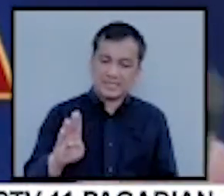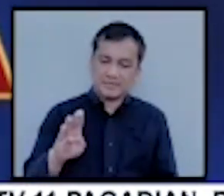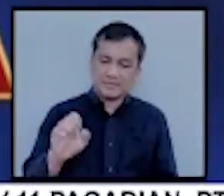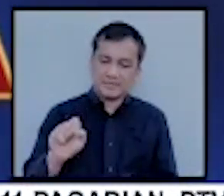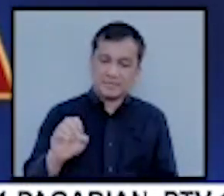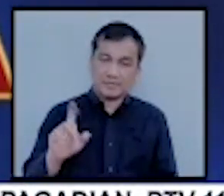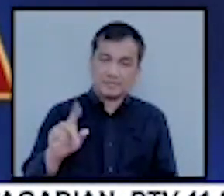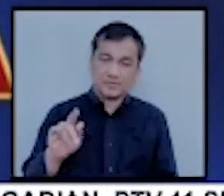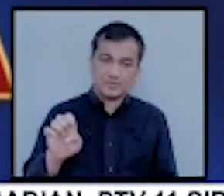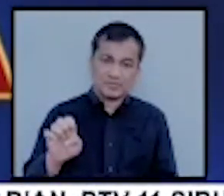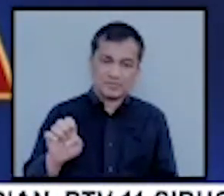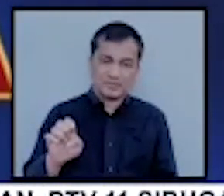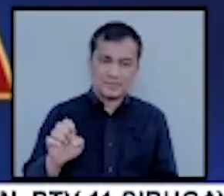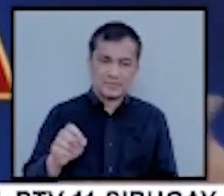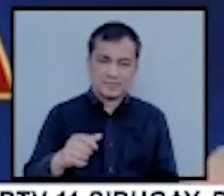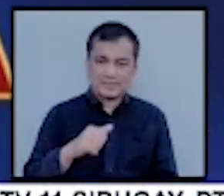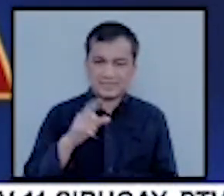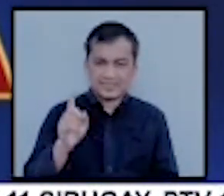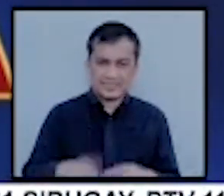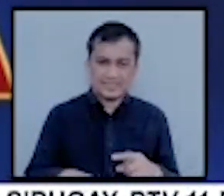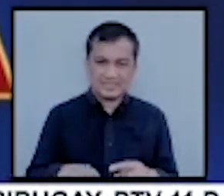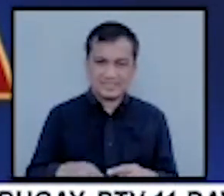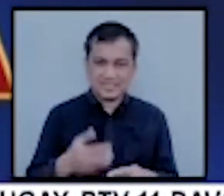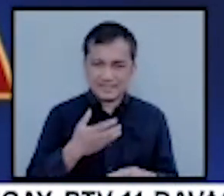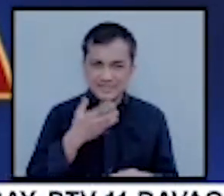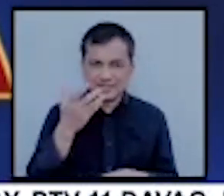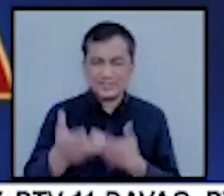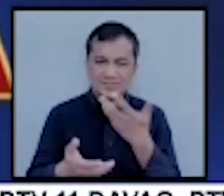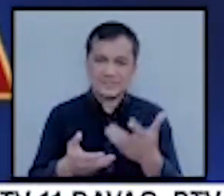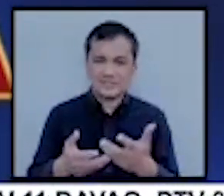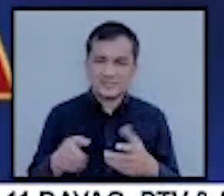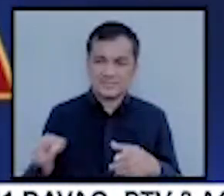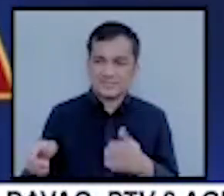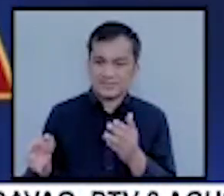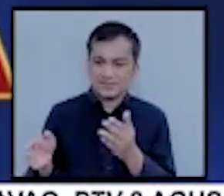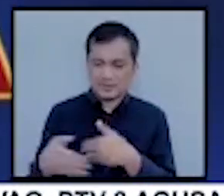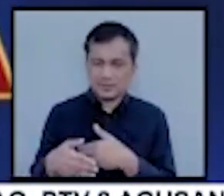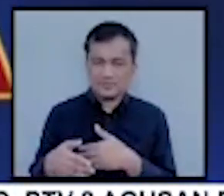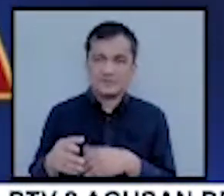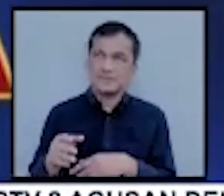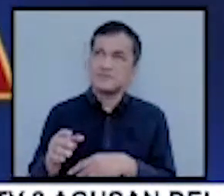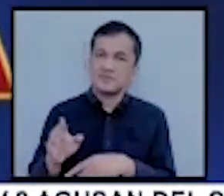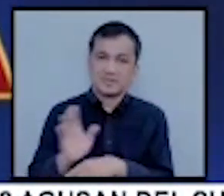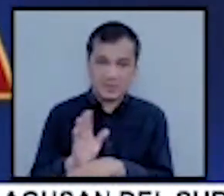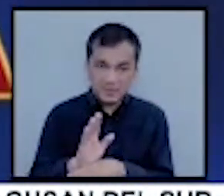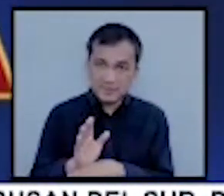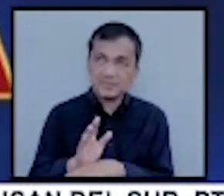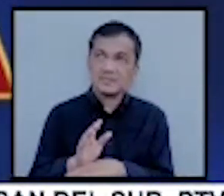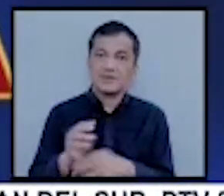Hindi po tayo pwedeng sumigaw ng sulog sa loob ng isang sinihan o sa isang mall.